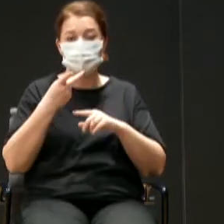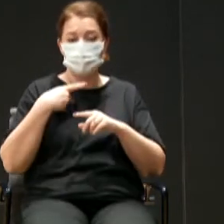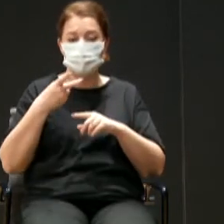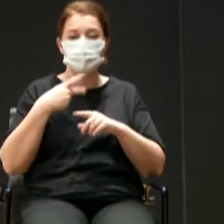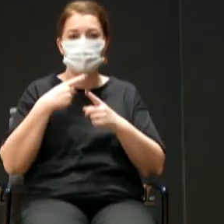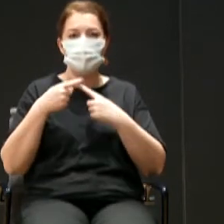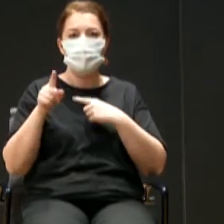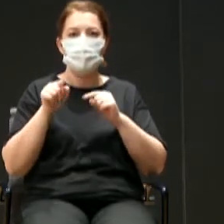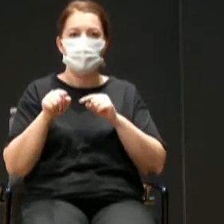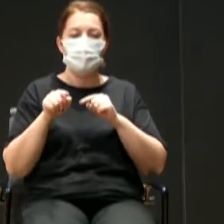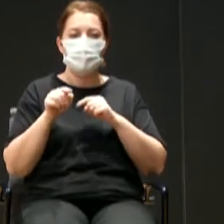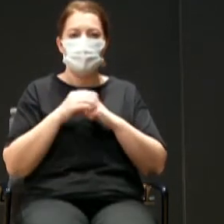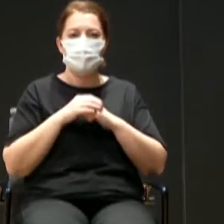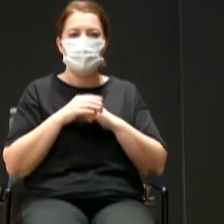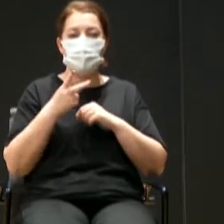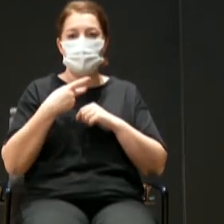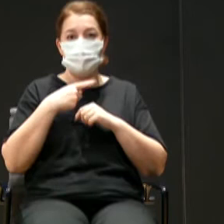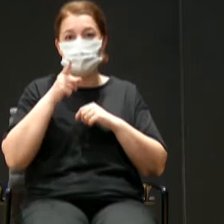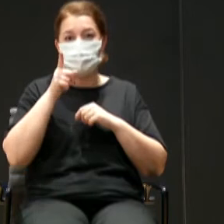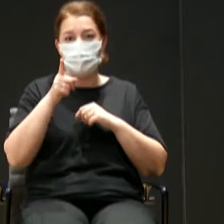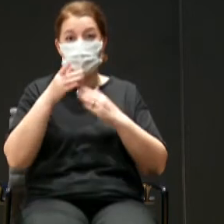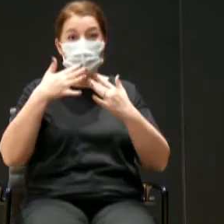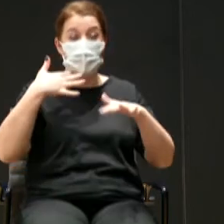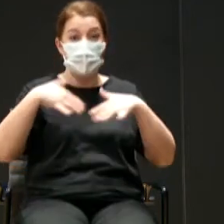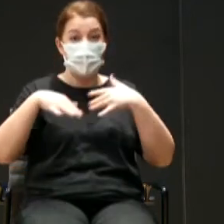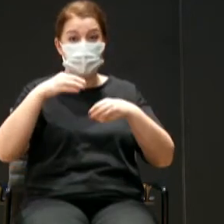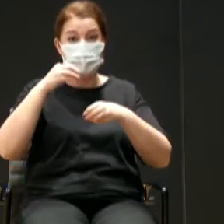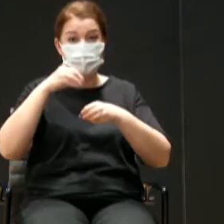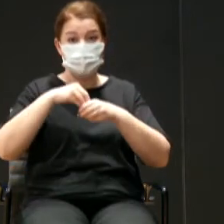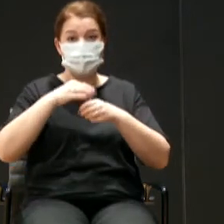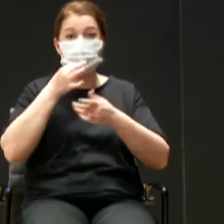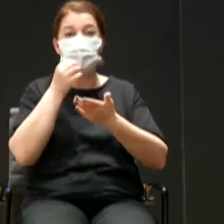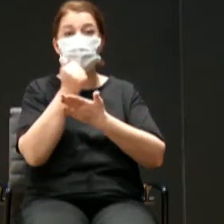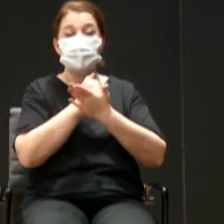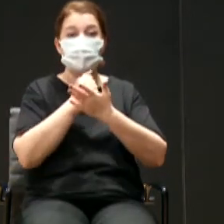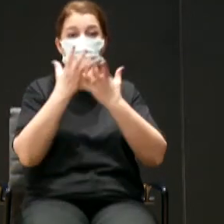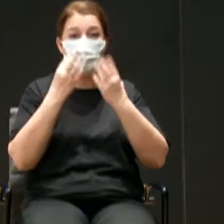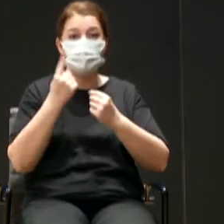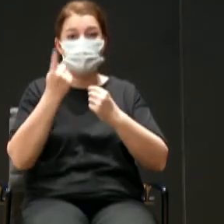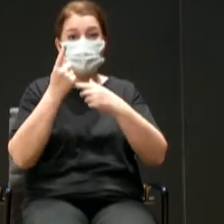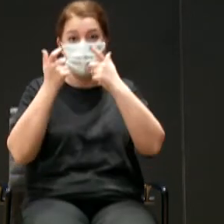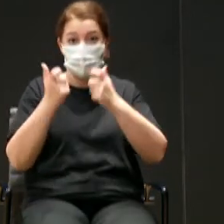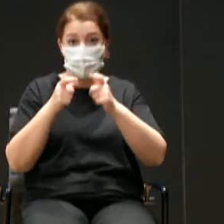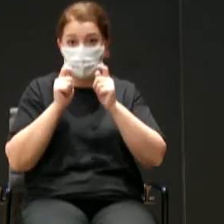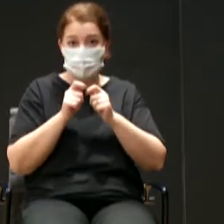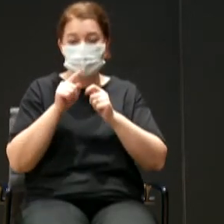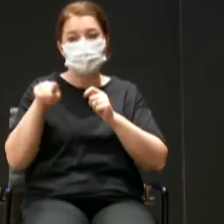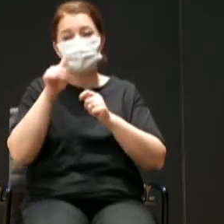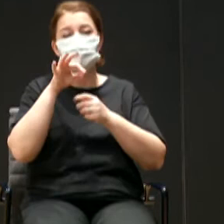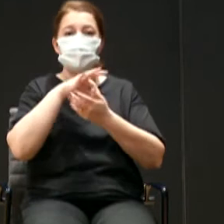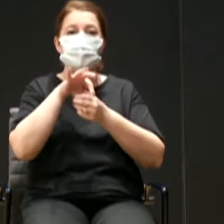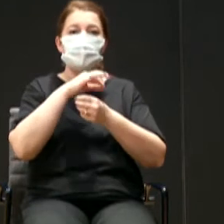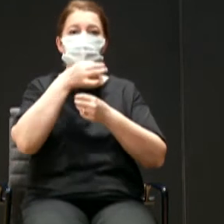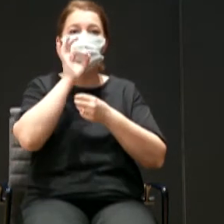bu, vizyon farkı. Biz oraya engellilerimize tedavi olacakları bir yer yaparız. Siz çay bahçesi